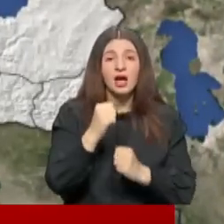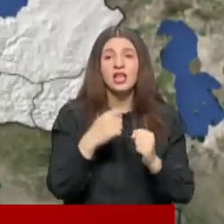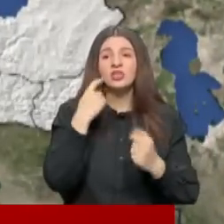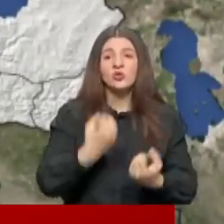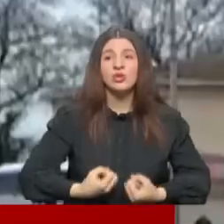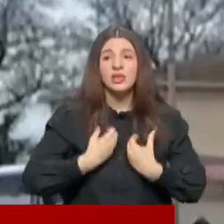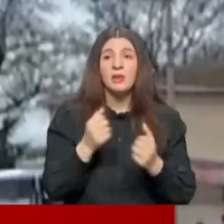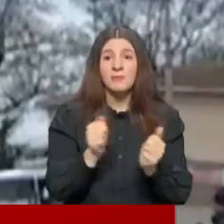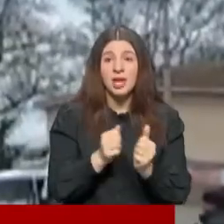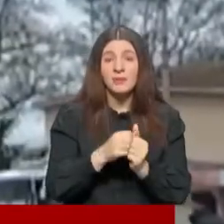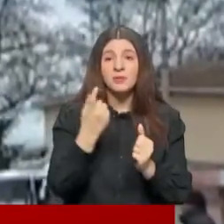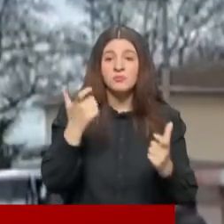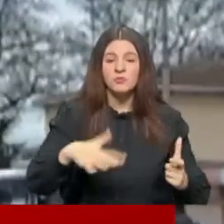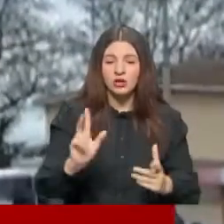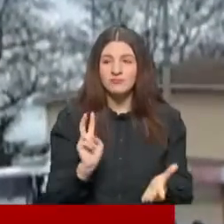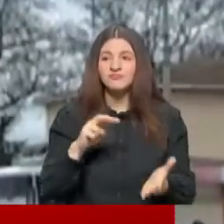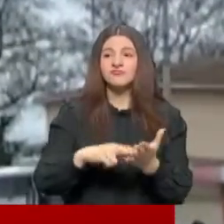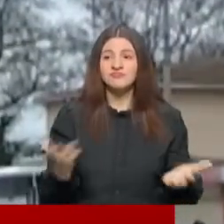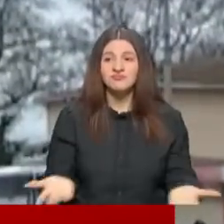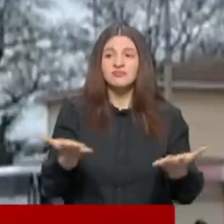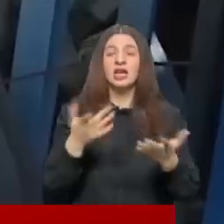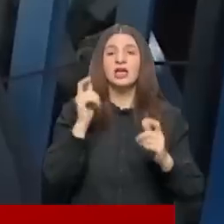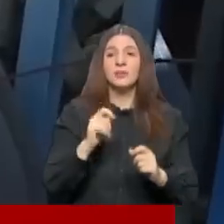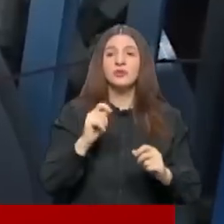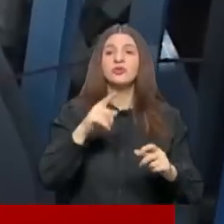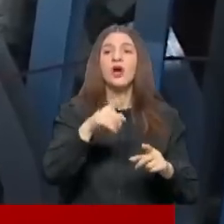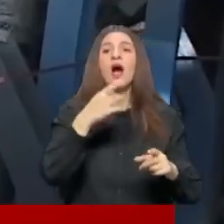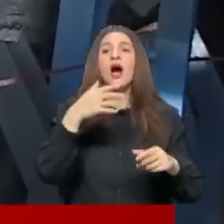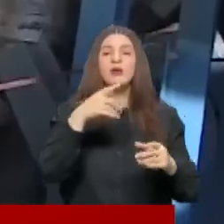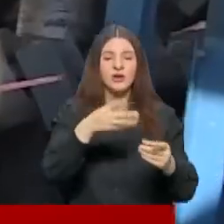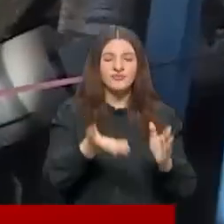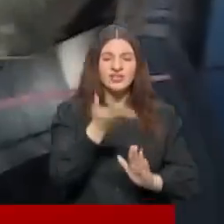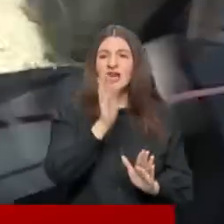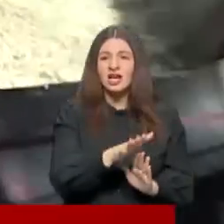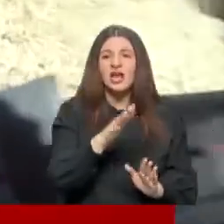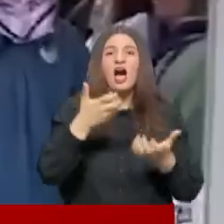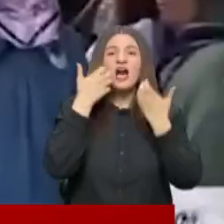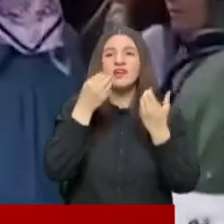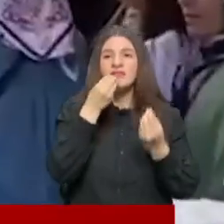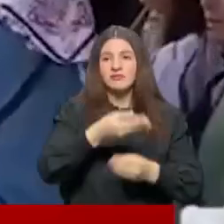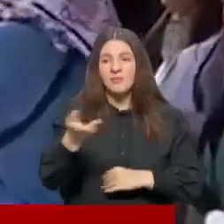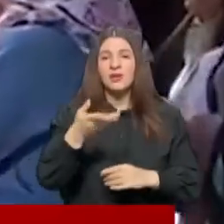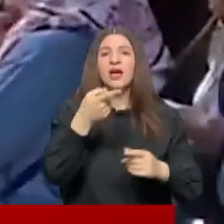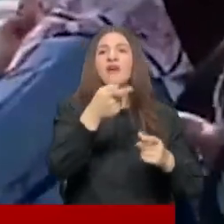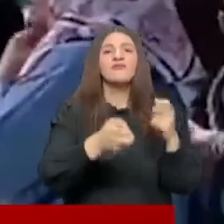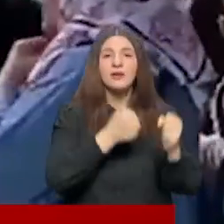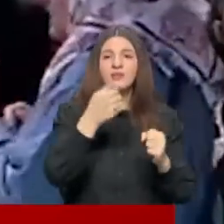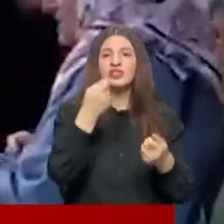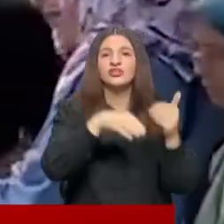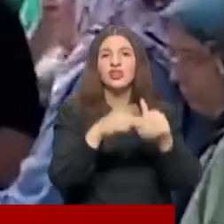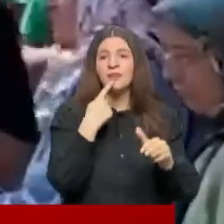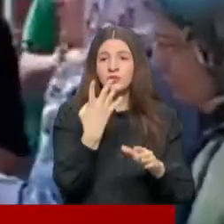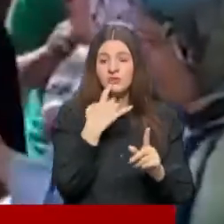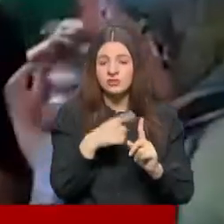şeker üretiminin yanı sıra bir bölge kalkınıyordu. Küspe hayvana yem, fabrikalarsa istihdam demekti. Aradan geçen 4